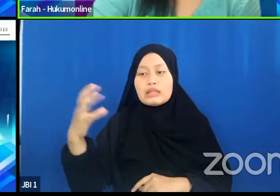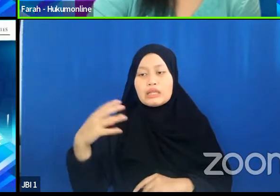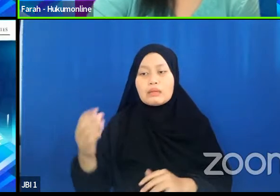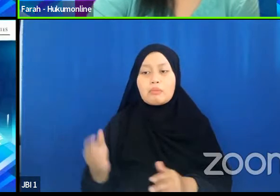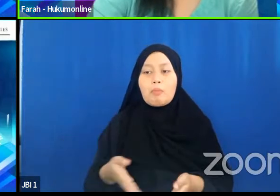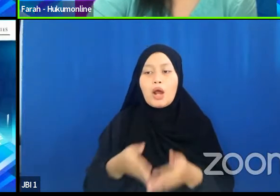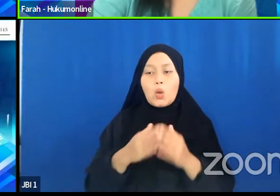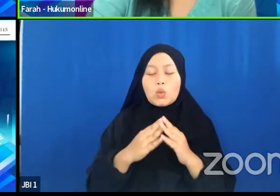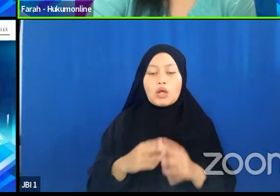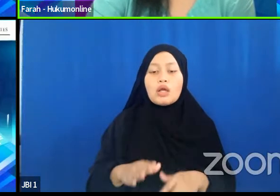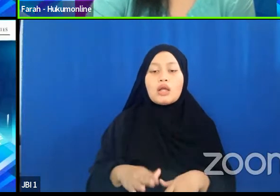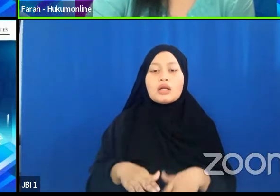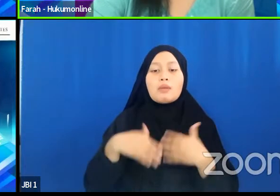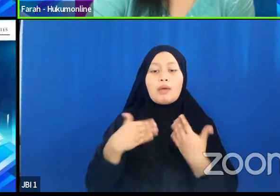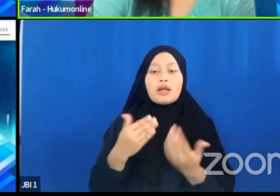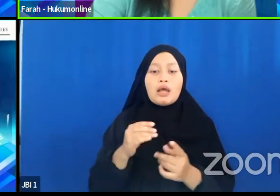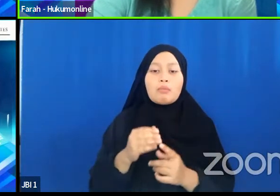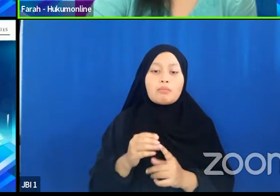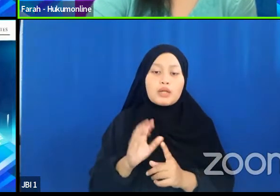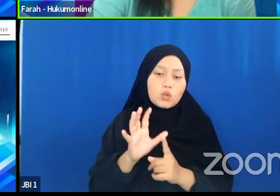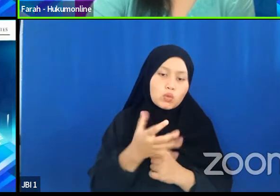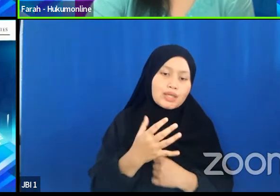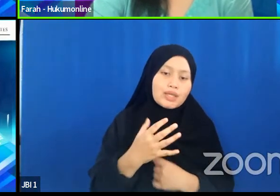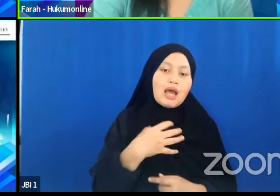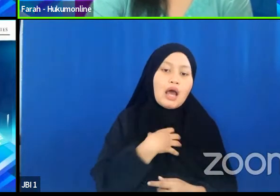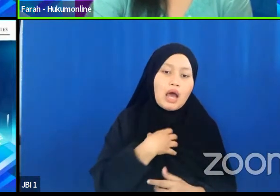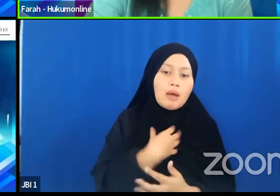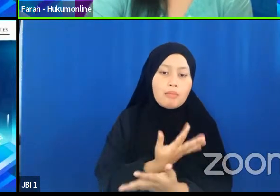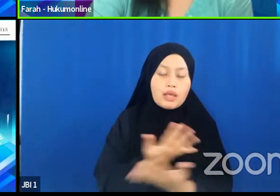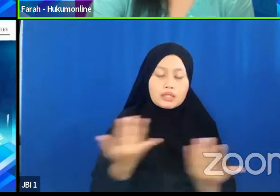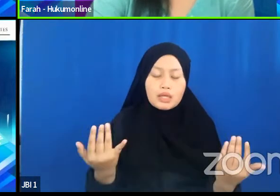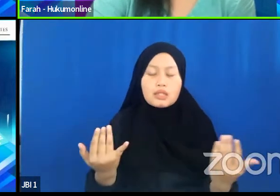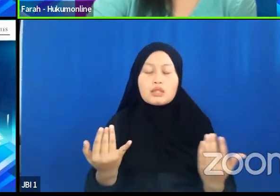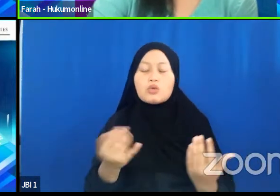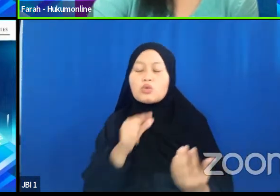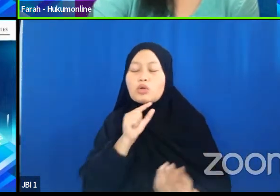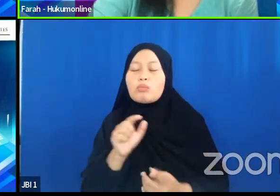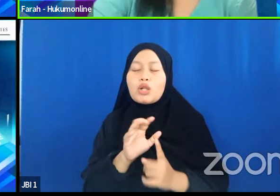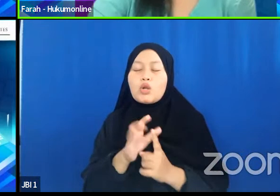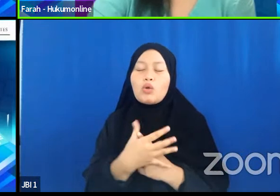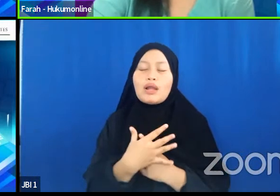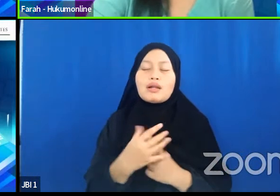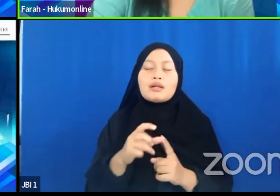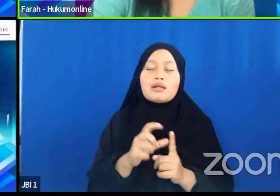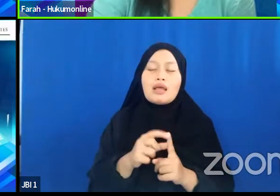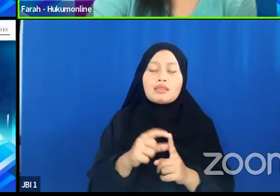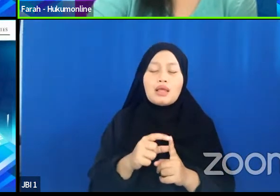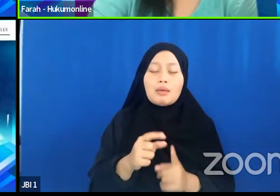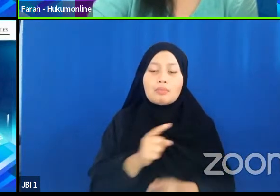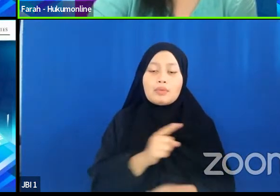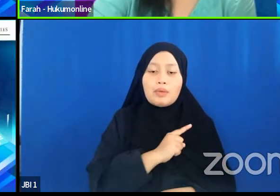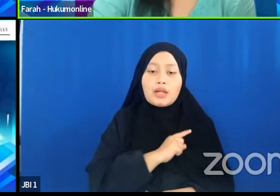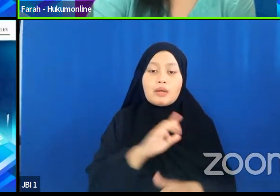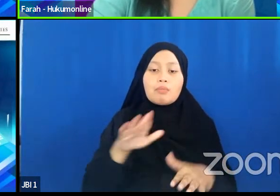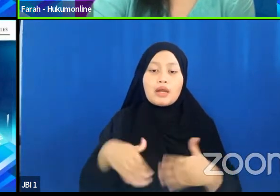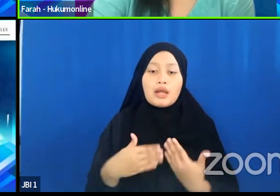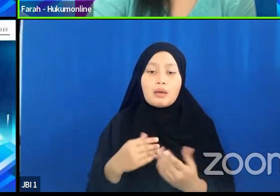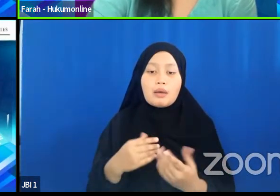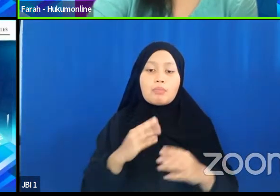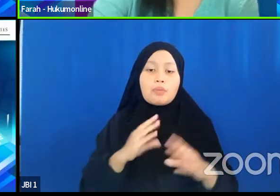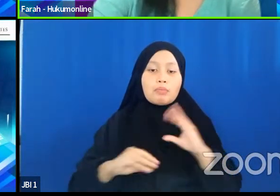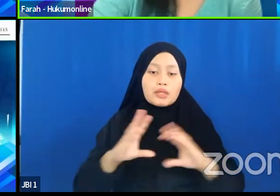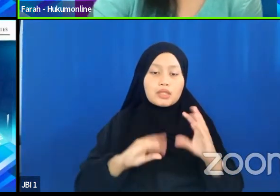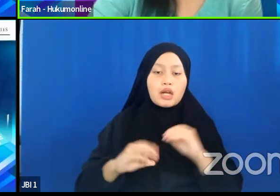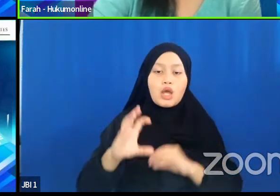kepentingan untuk melindungi hak asasi masyarakat atas perlindungan data pribadi dibandingkan dengan pembahasan omnibus lo dan undang-undang